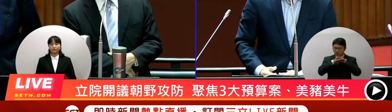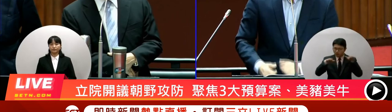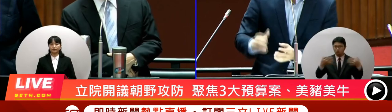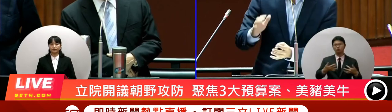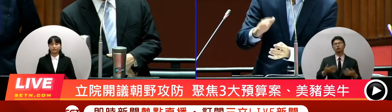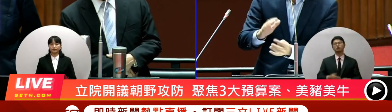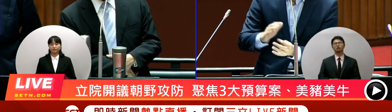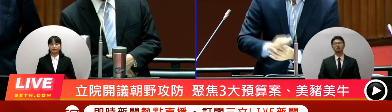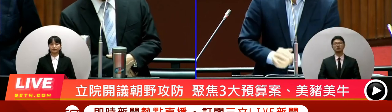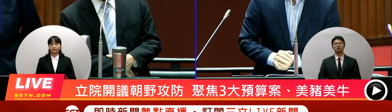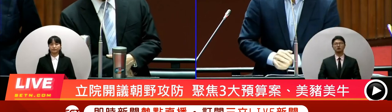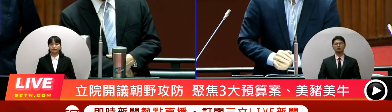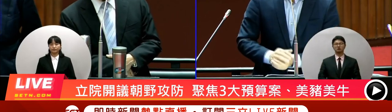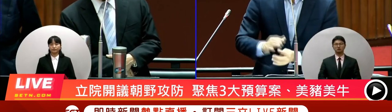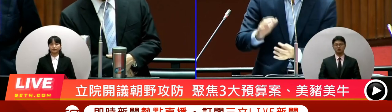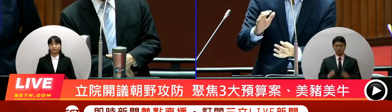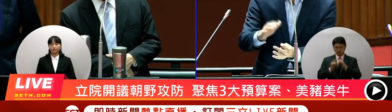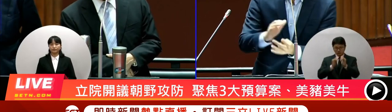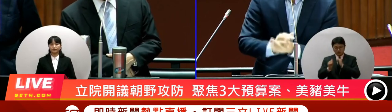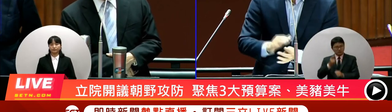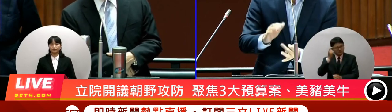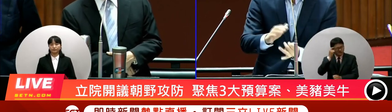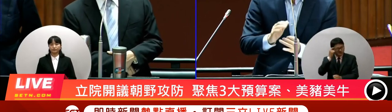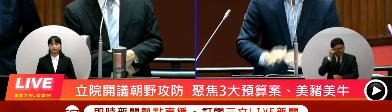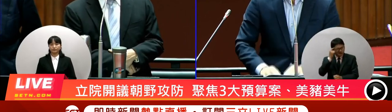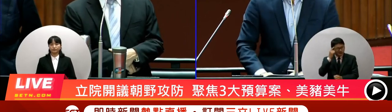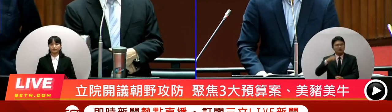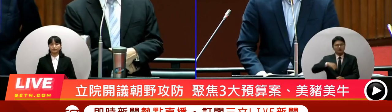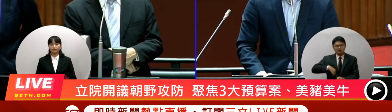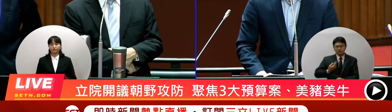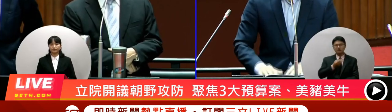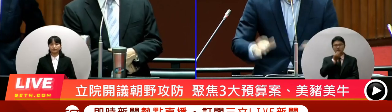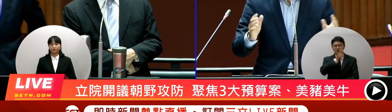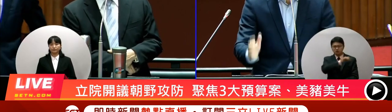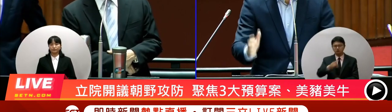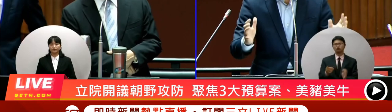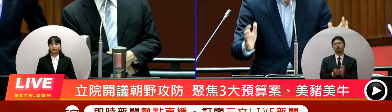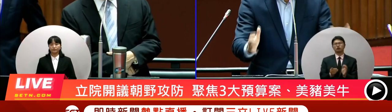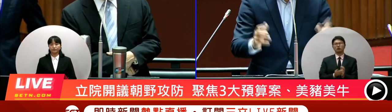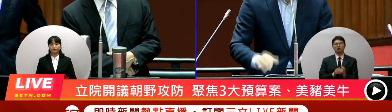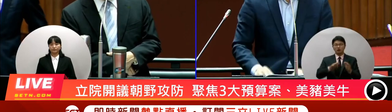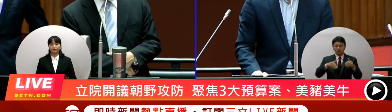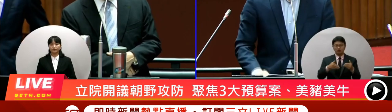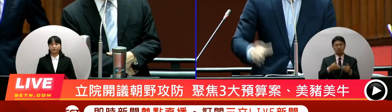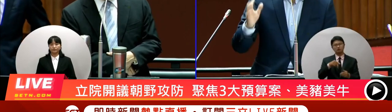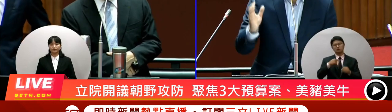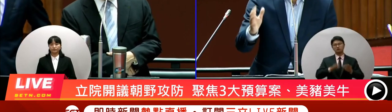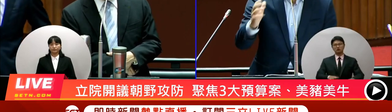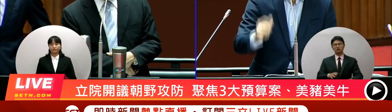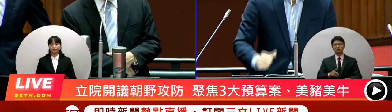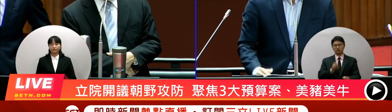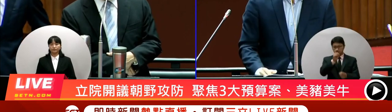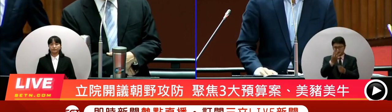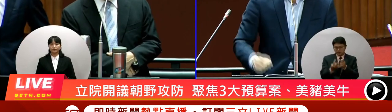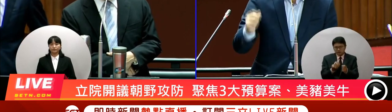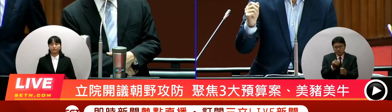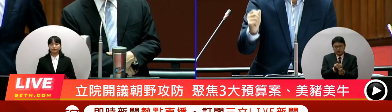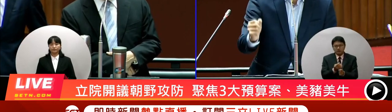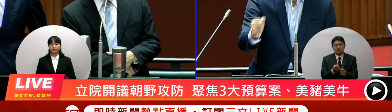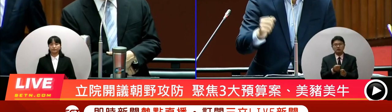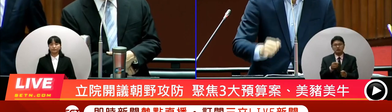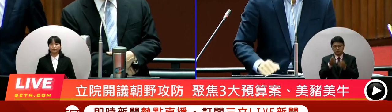求少吃添加物，要天然自然的食品，结果我们维持十几年零检出禁